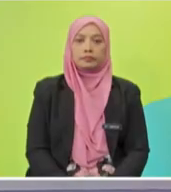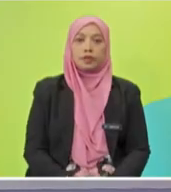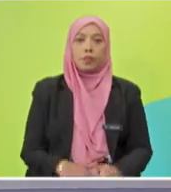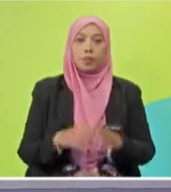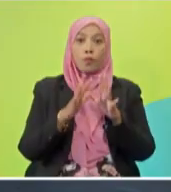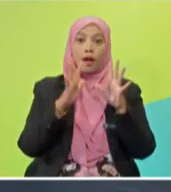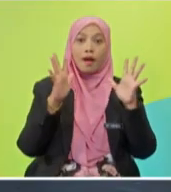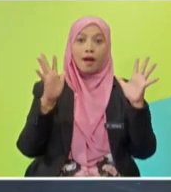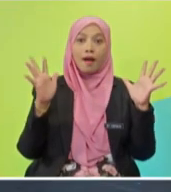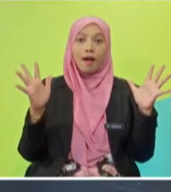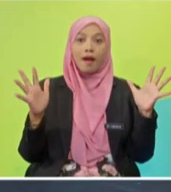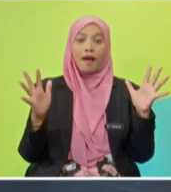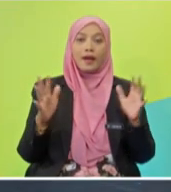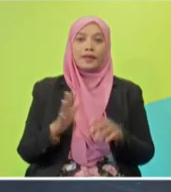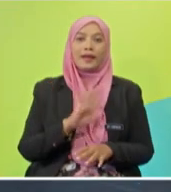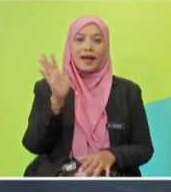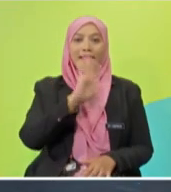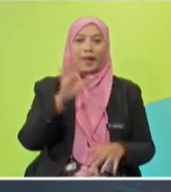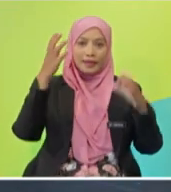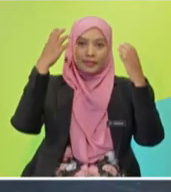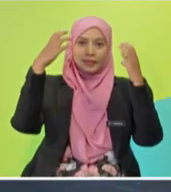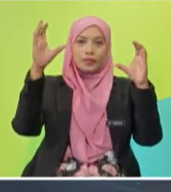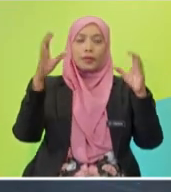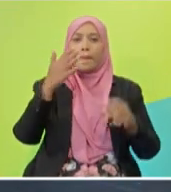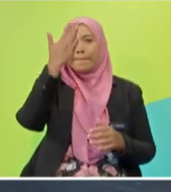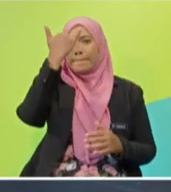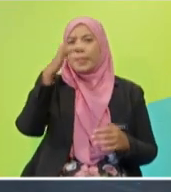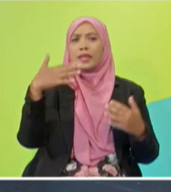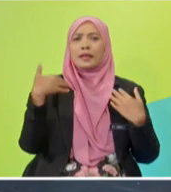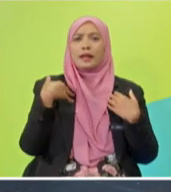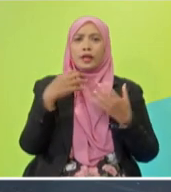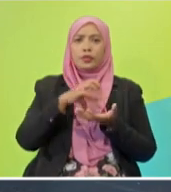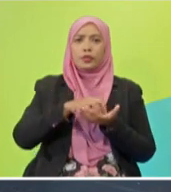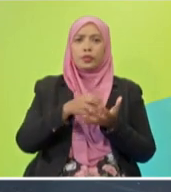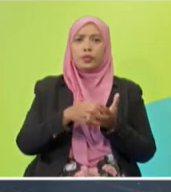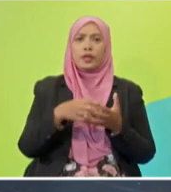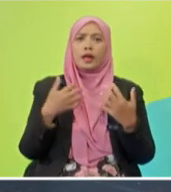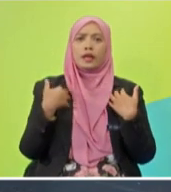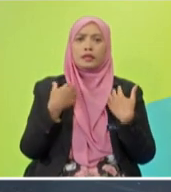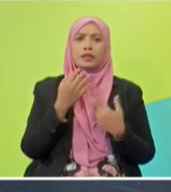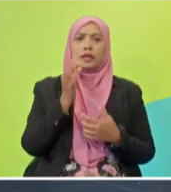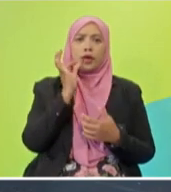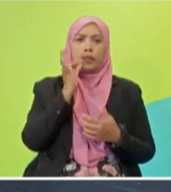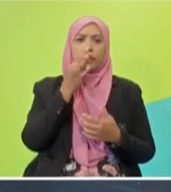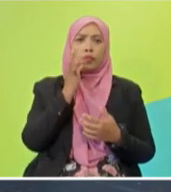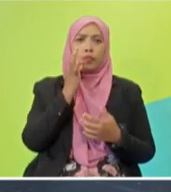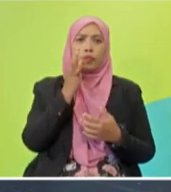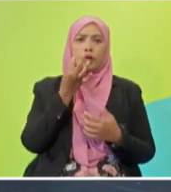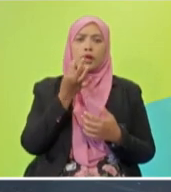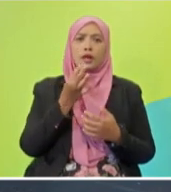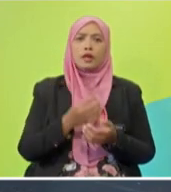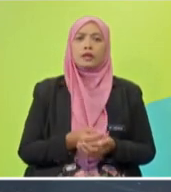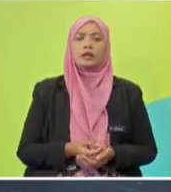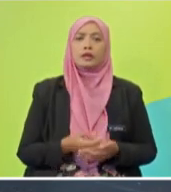Wow, hai cikgu. Hai, cikgu, Sean. Kenapa ada kek, ada apple, ada buah-buahan? Kita ada jamuan ke, cikgu?